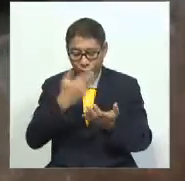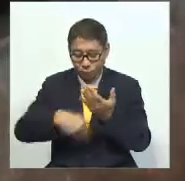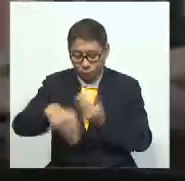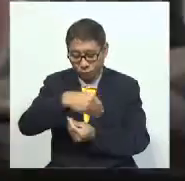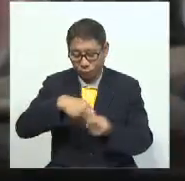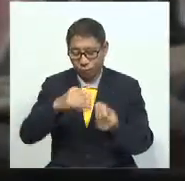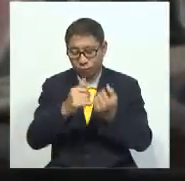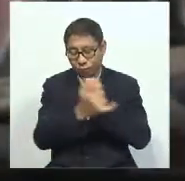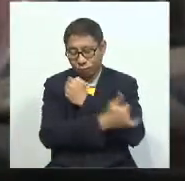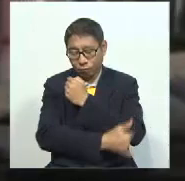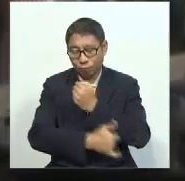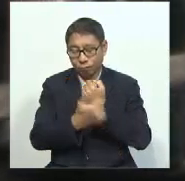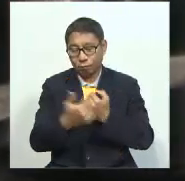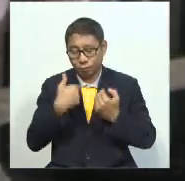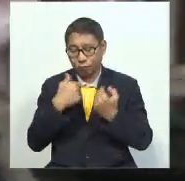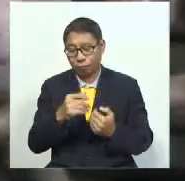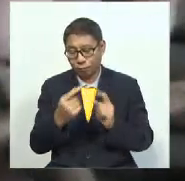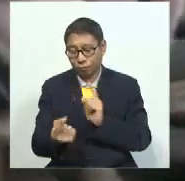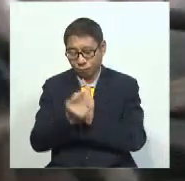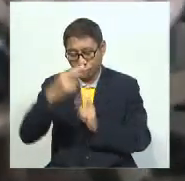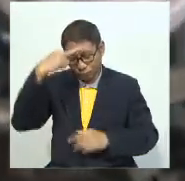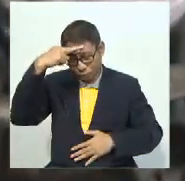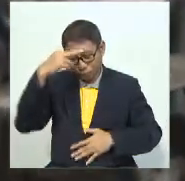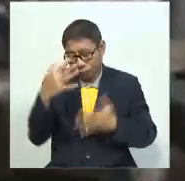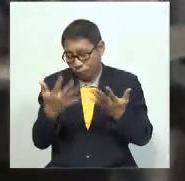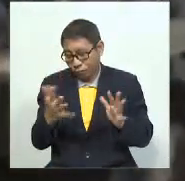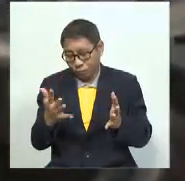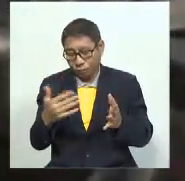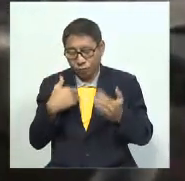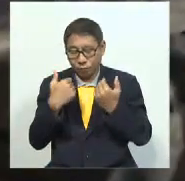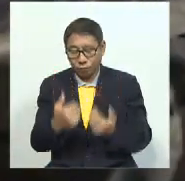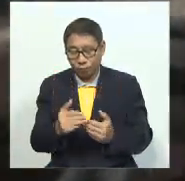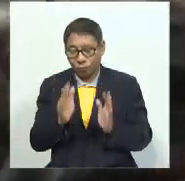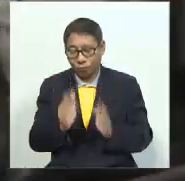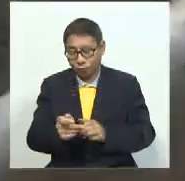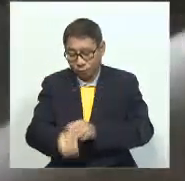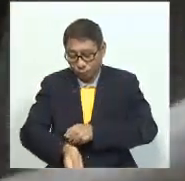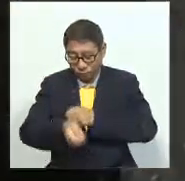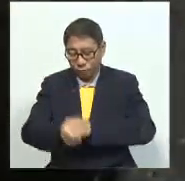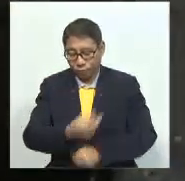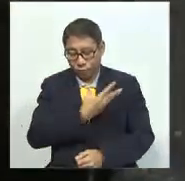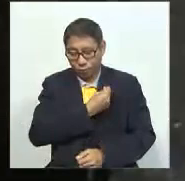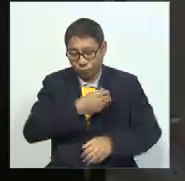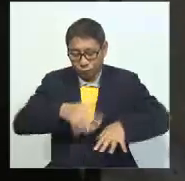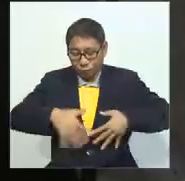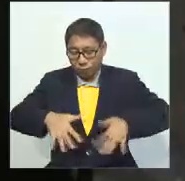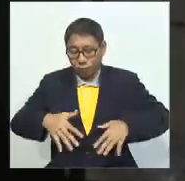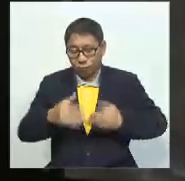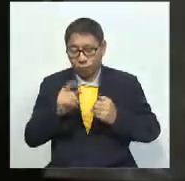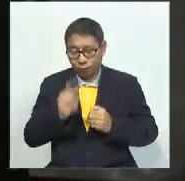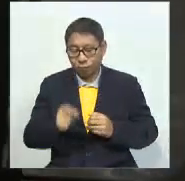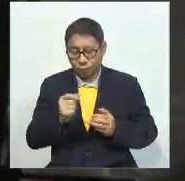ค่ะซึ่งปัจจุบันยืนยันนะคะว่าไม่พบโรคนี้ในประเทศไทยขอให้เกษตรกรและประชาชนอย่าตื่นตระหนก